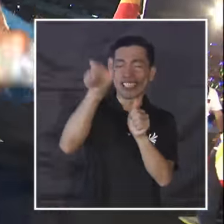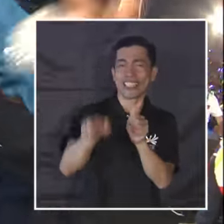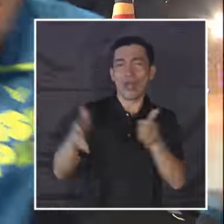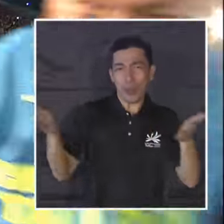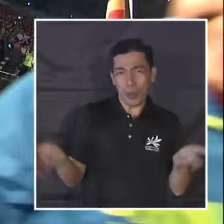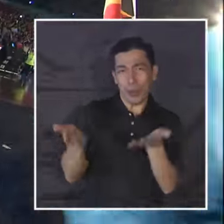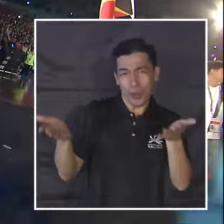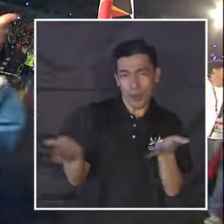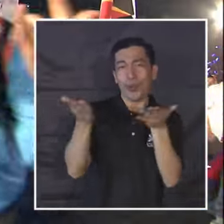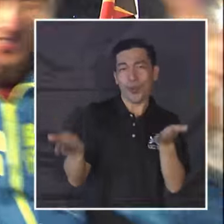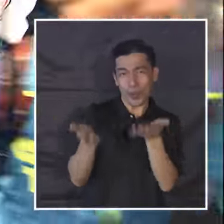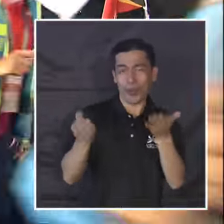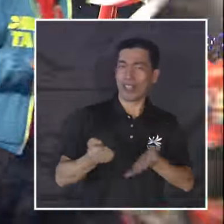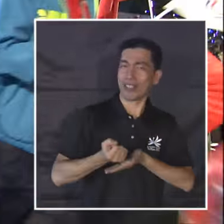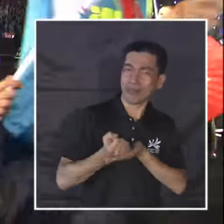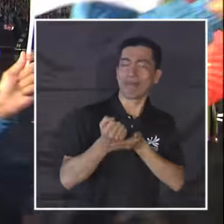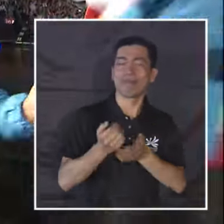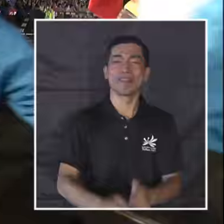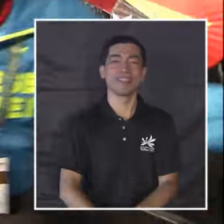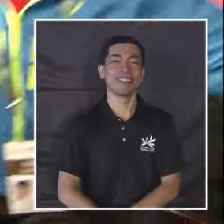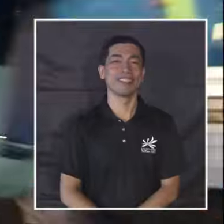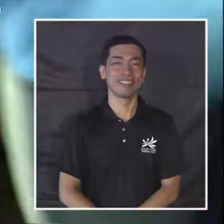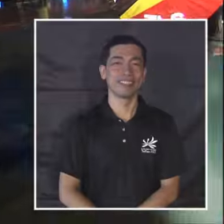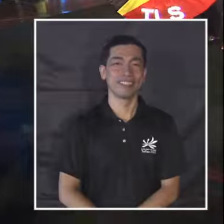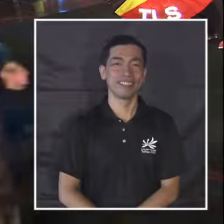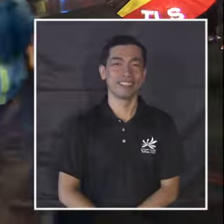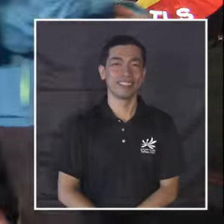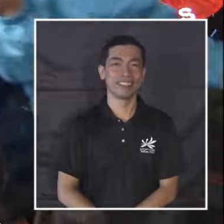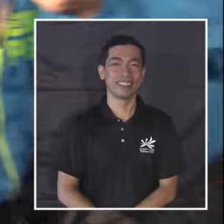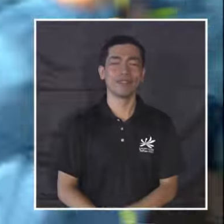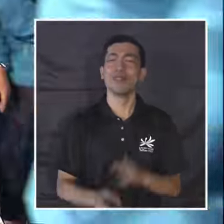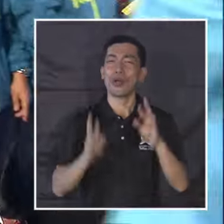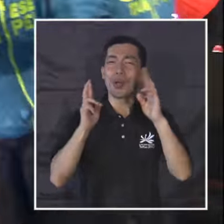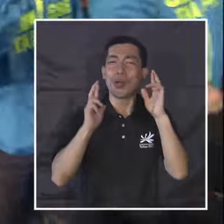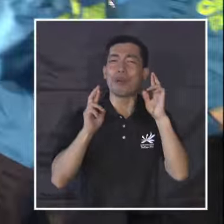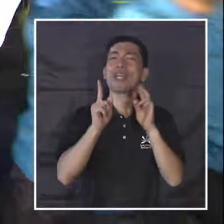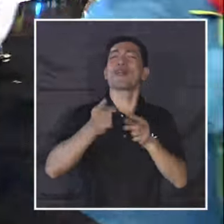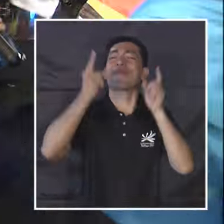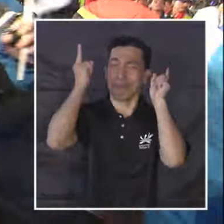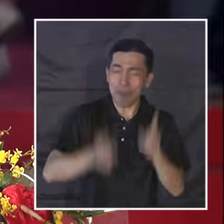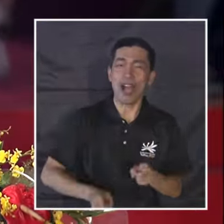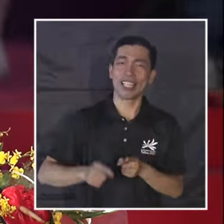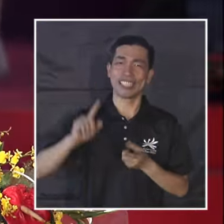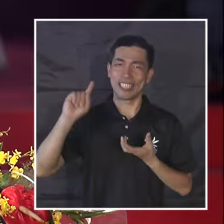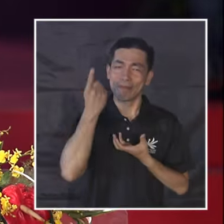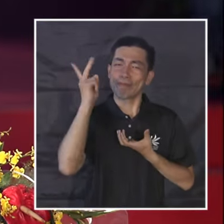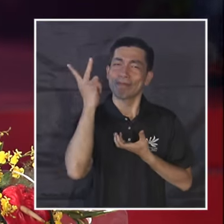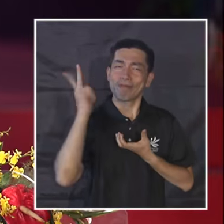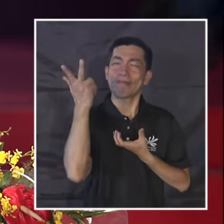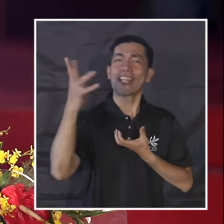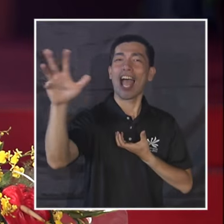信他们在这一次的比赛呢能够夺下非常非常优异的成绩。